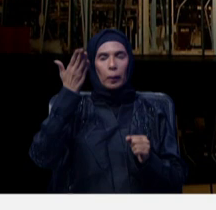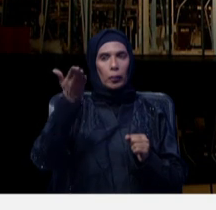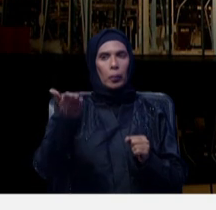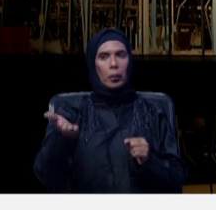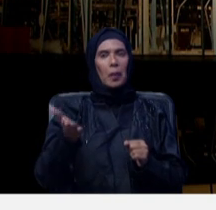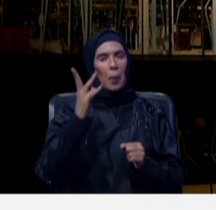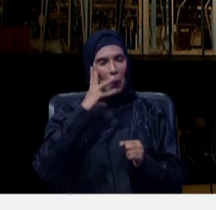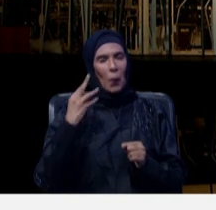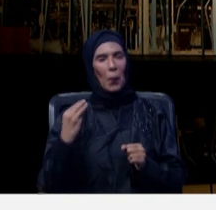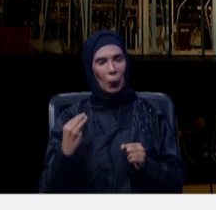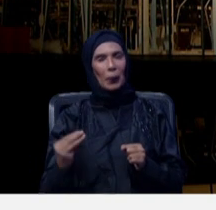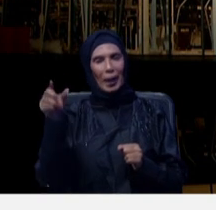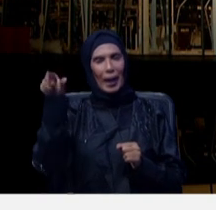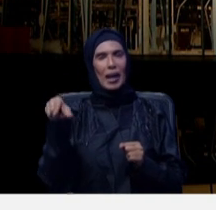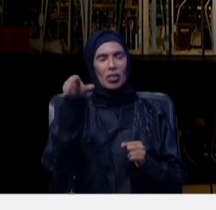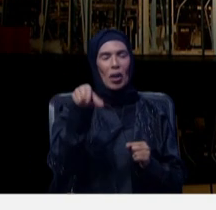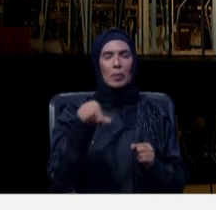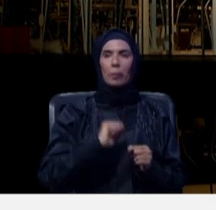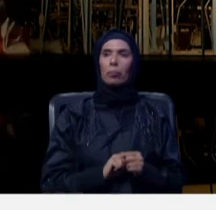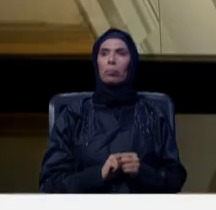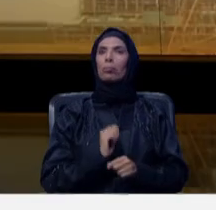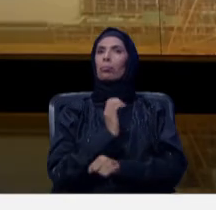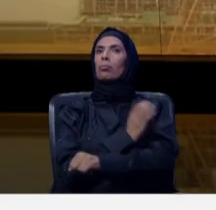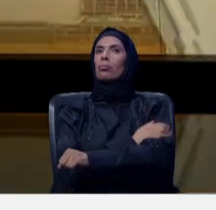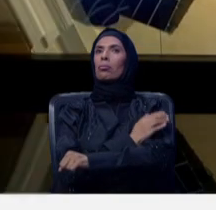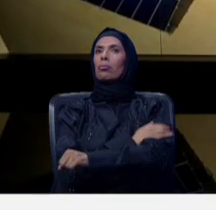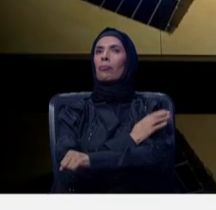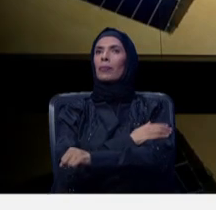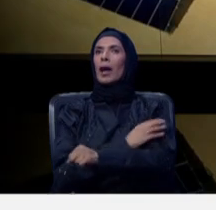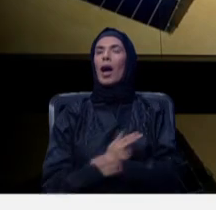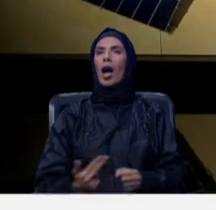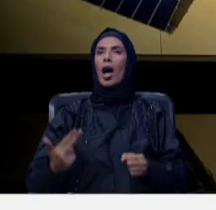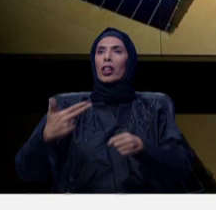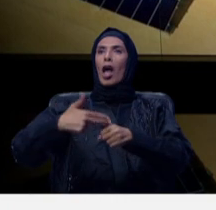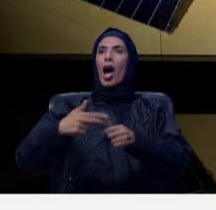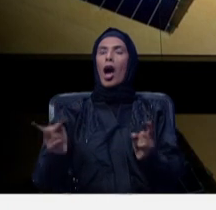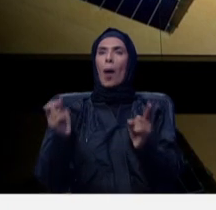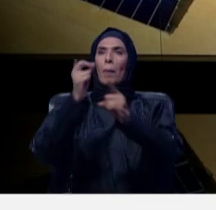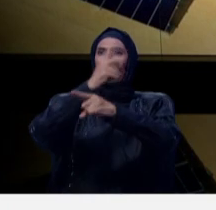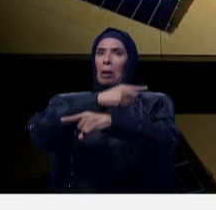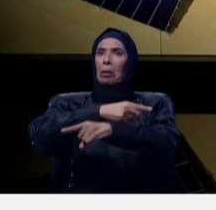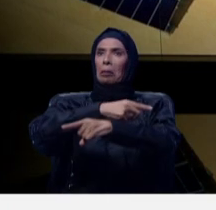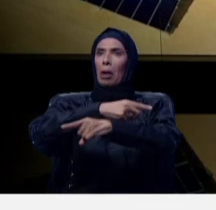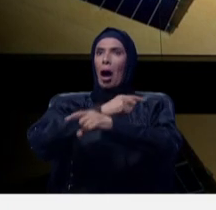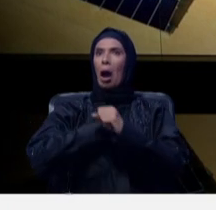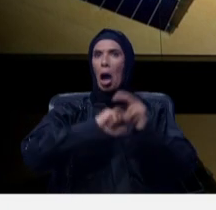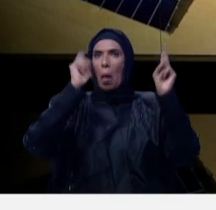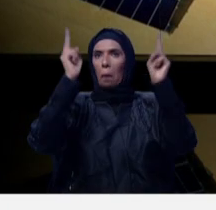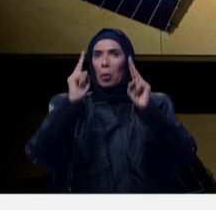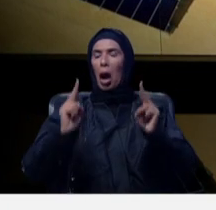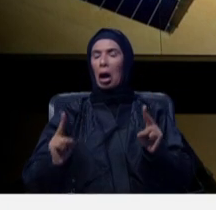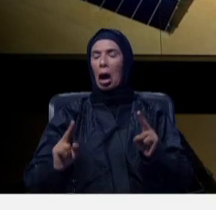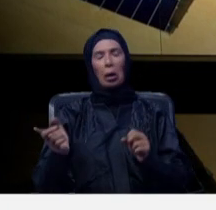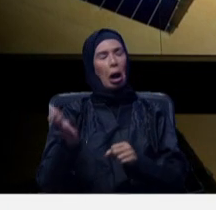سترضي جميع المشتركين، واعتمادا على الطاقة البديلة بدلا من الاعتماد على النفط والغاز